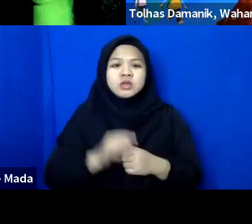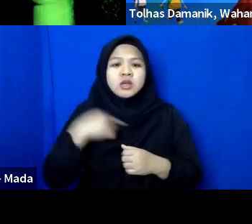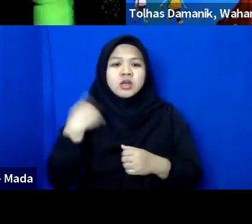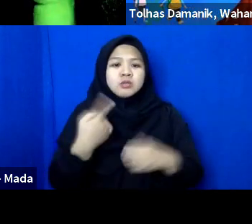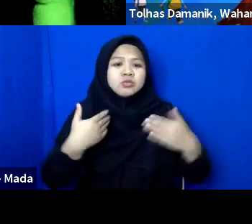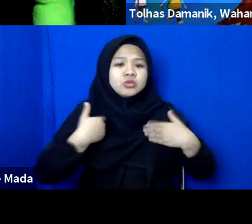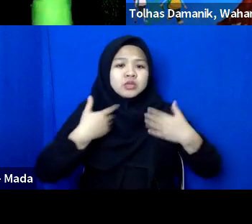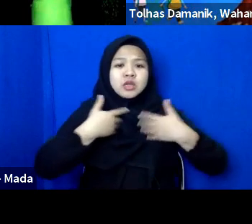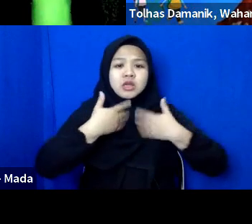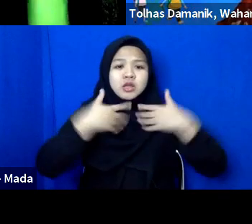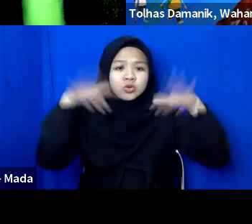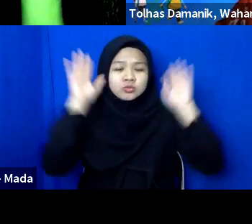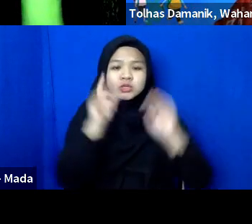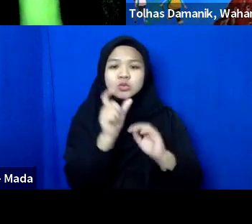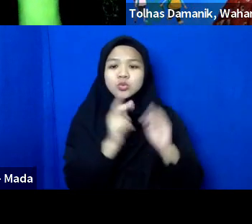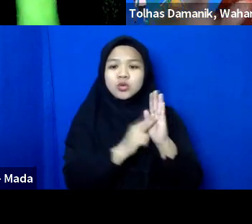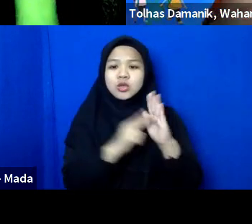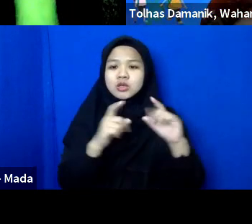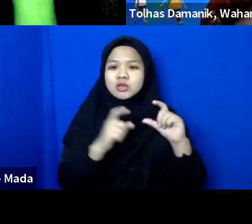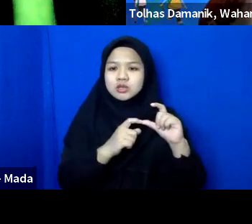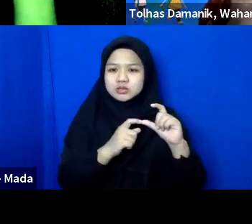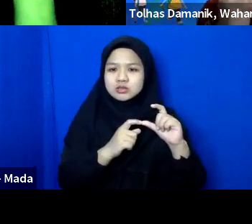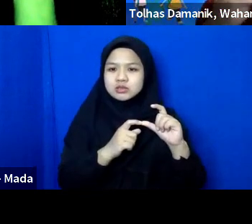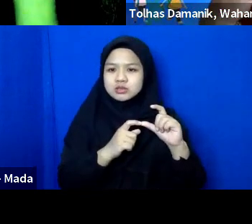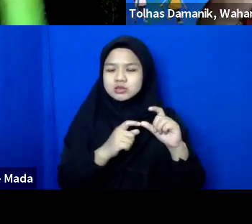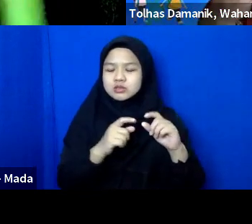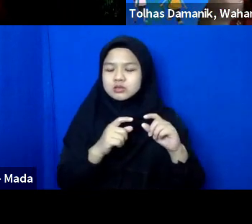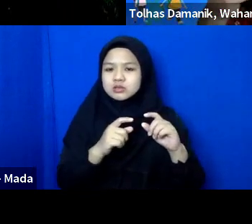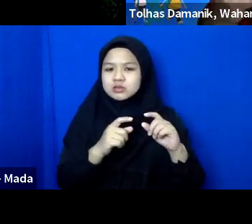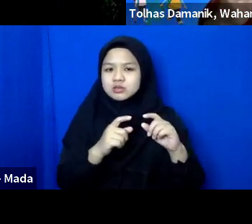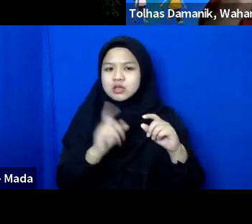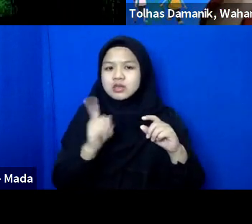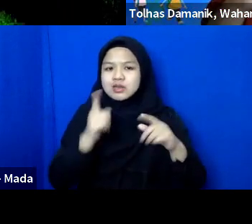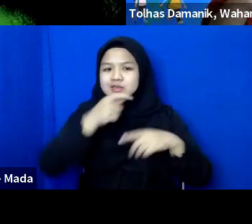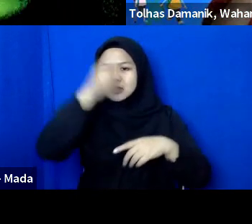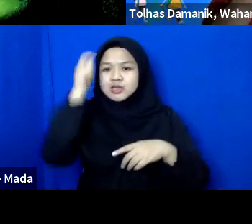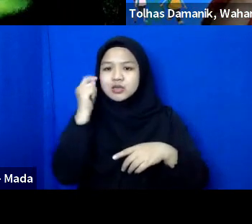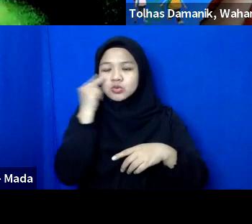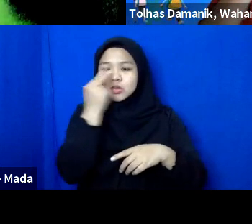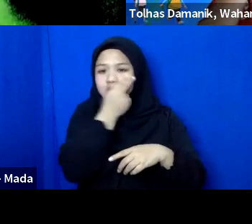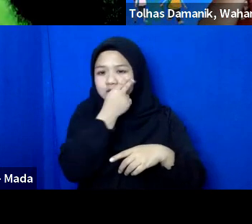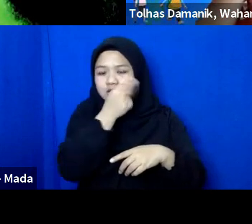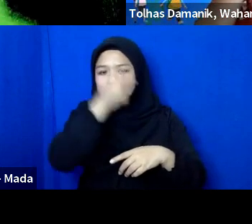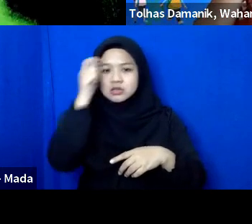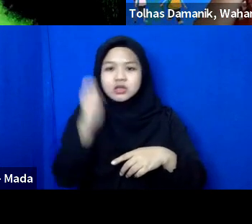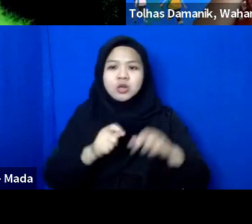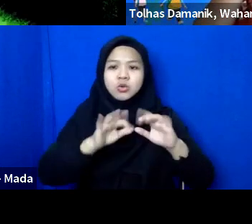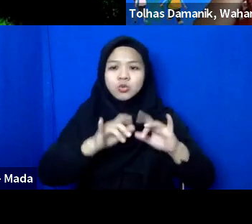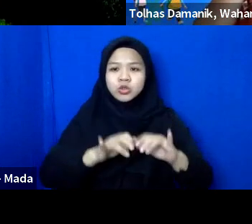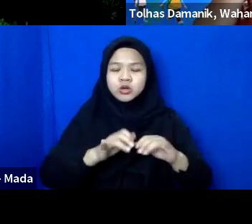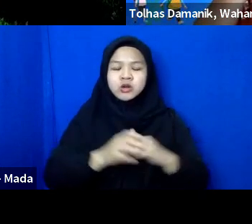punya alumni UNS yang pertama sarjana tunai tetapi sarjana komputer